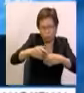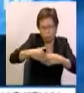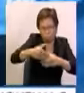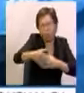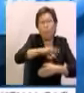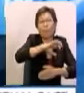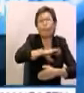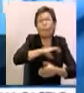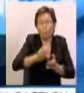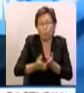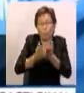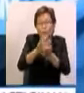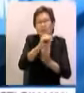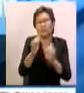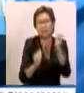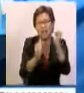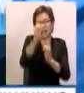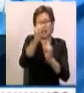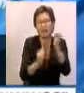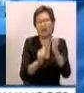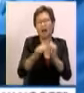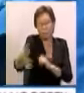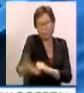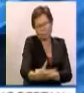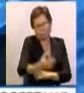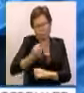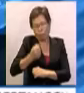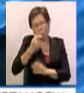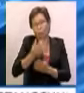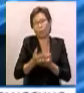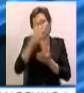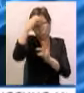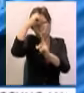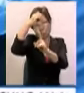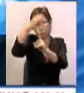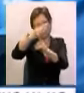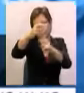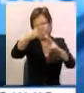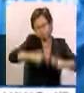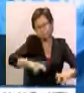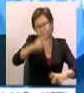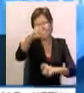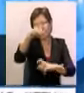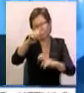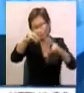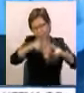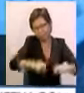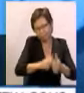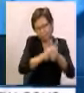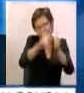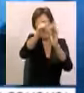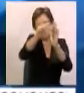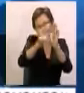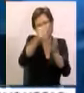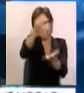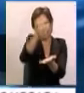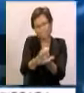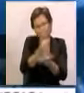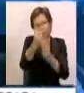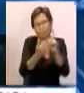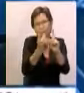Manakala bot serta 3 enjin pam bot turut disita untuk tujuan siasatan. Kes disiasat mengikut Akta